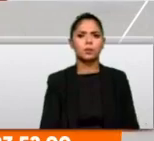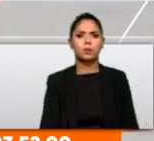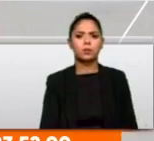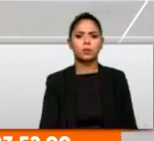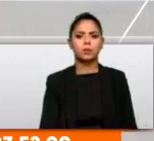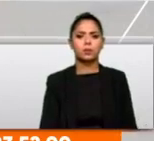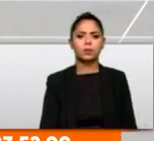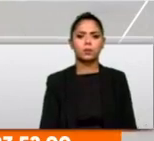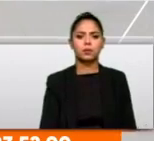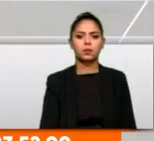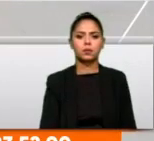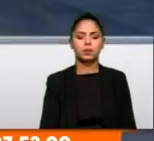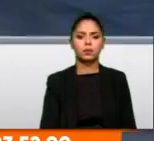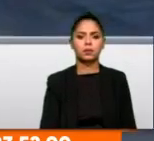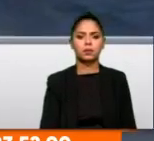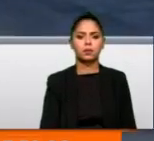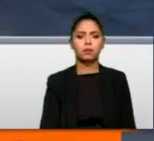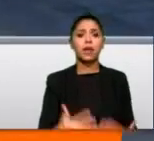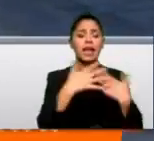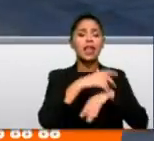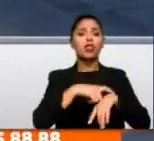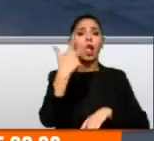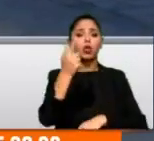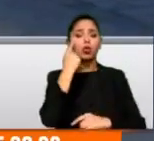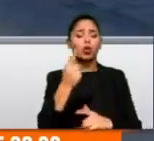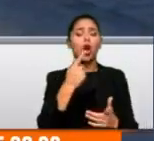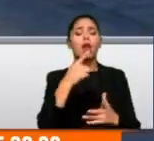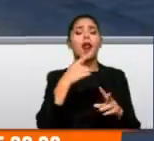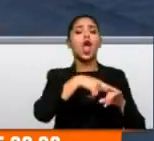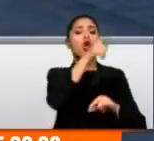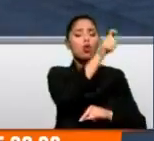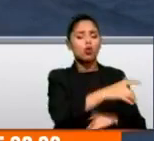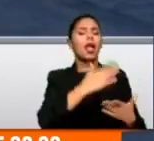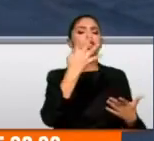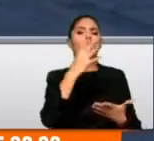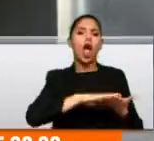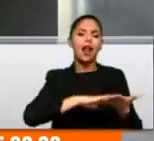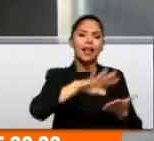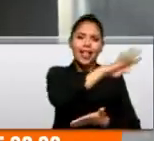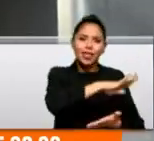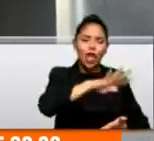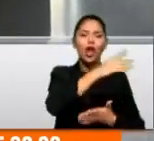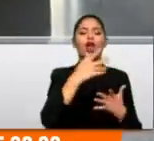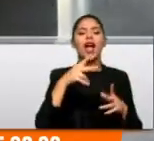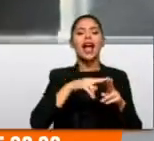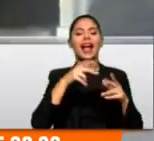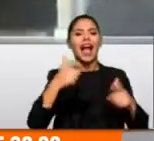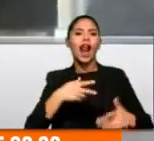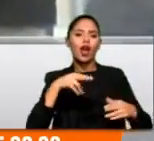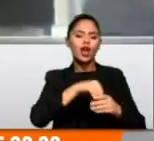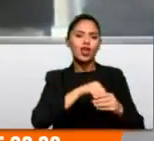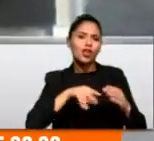şekilde Hüseyin'e denk geldi. Gece 3 sıralarıydı. Hüseyin Sezer ve 3 arkadaşı Karaköy'de yürüyordu. Grup